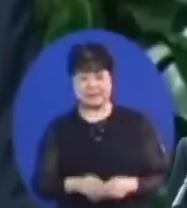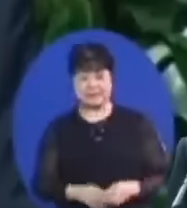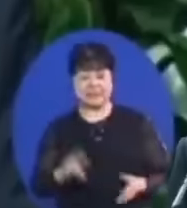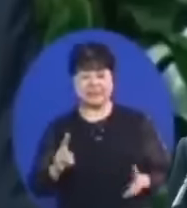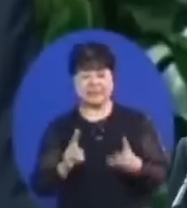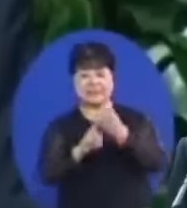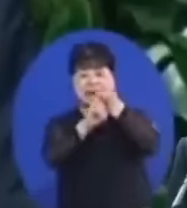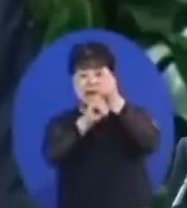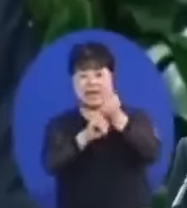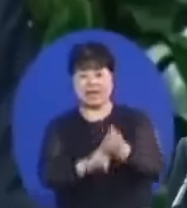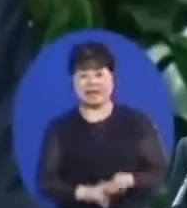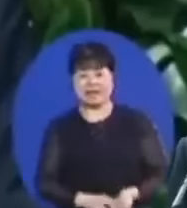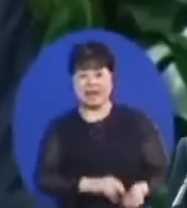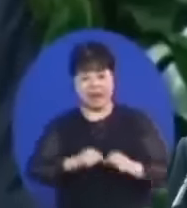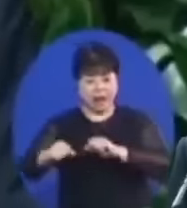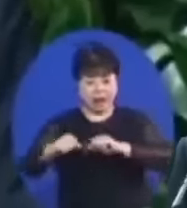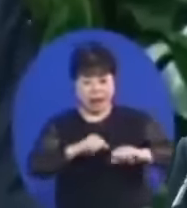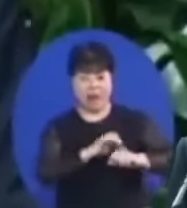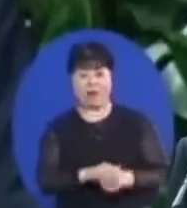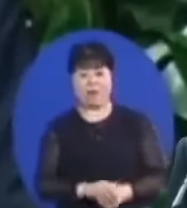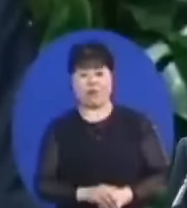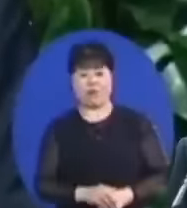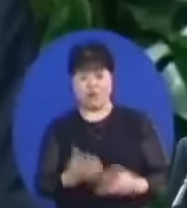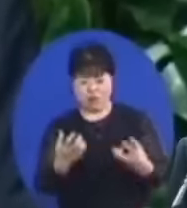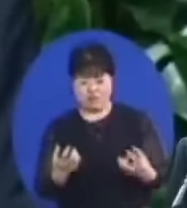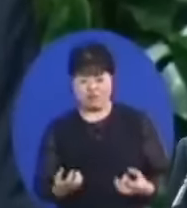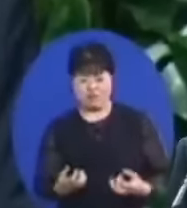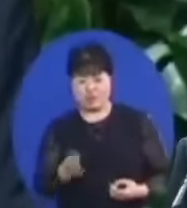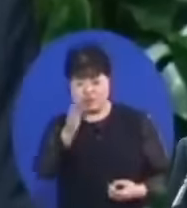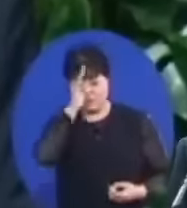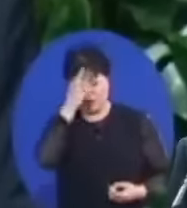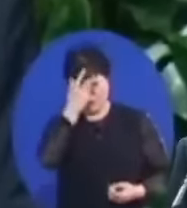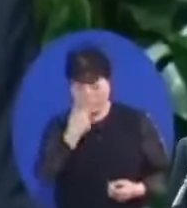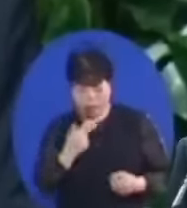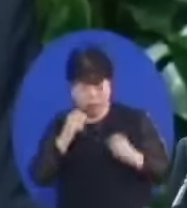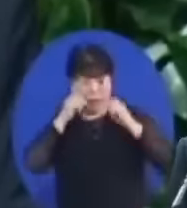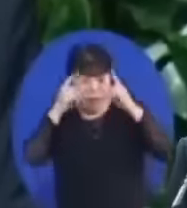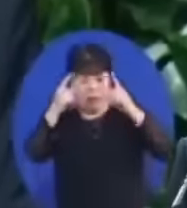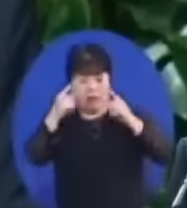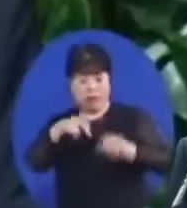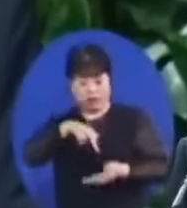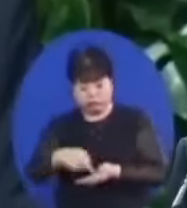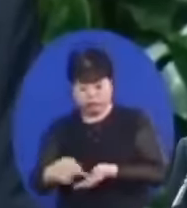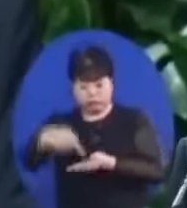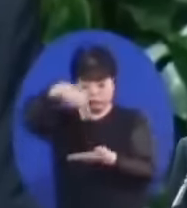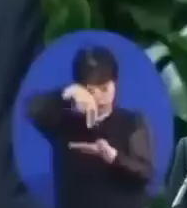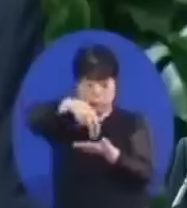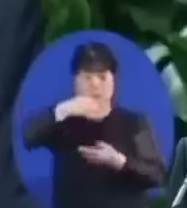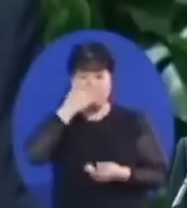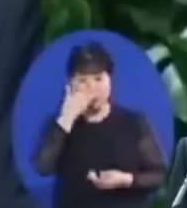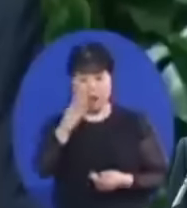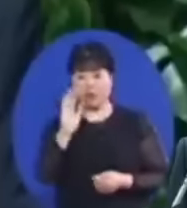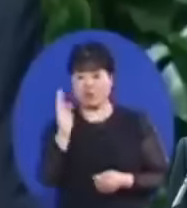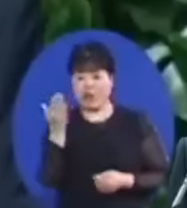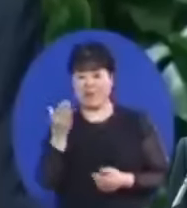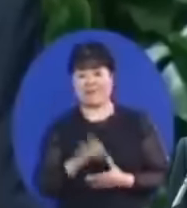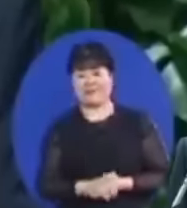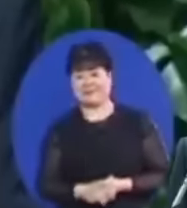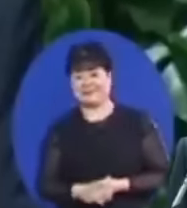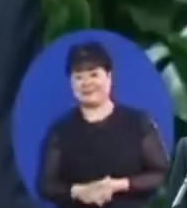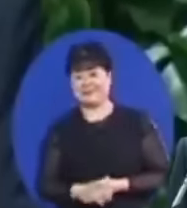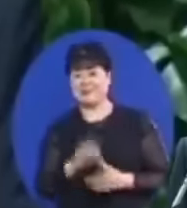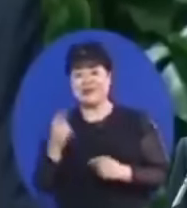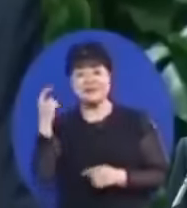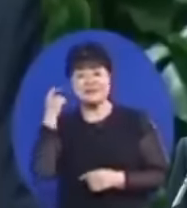기사와 이적과 표적을 행하고 문둥이도 장님도 절름발이도 다 고치신다.